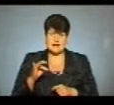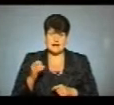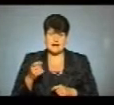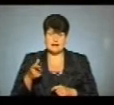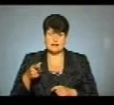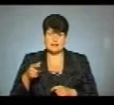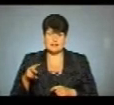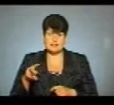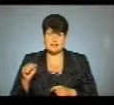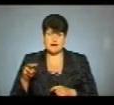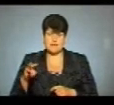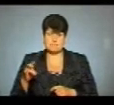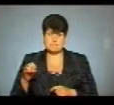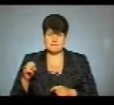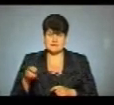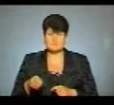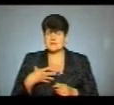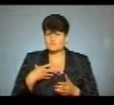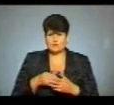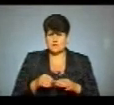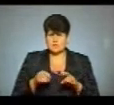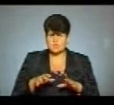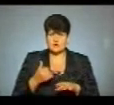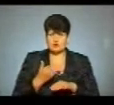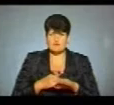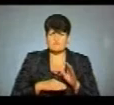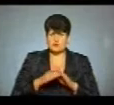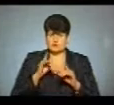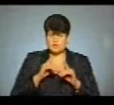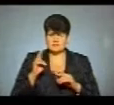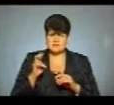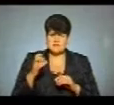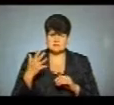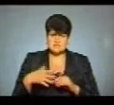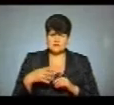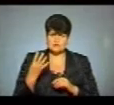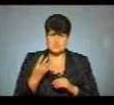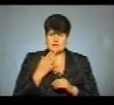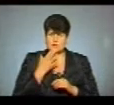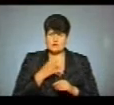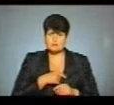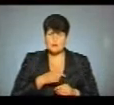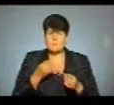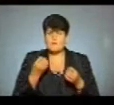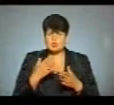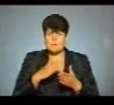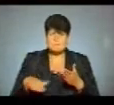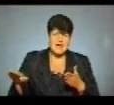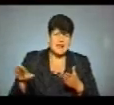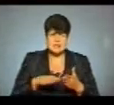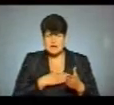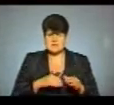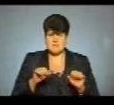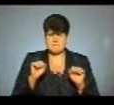своїм просто волюнтаристським рішенням, голова Верховної Ради і 254 народних депутати, просто перекреслили